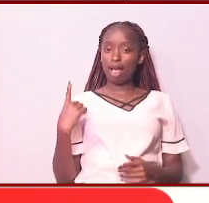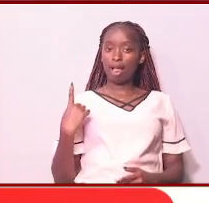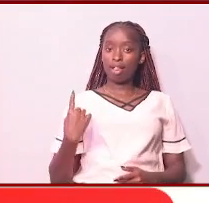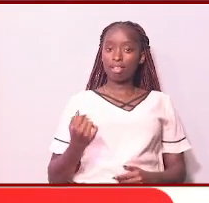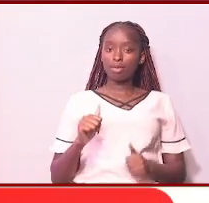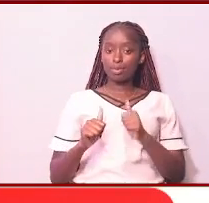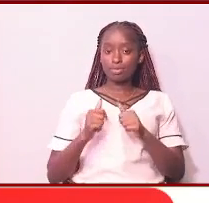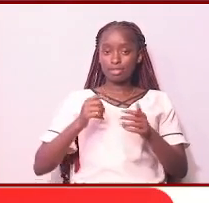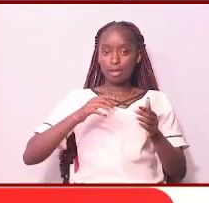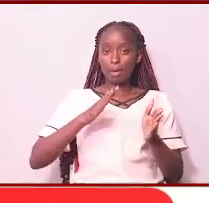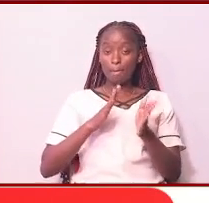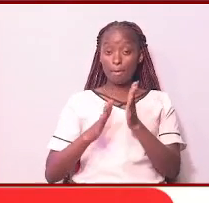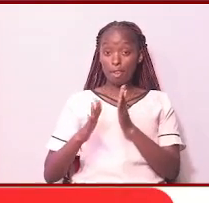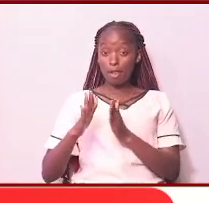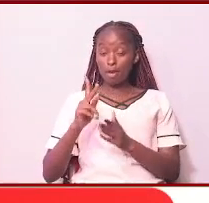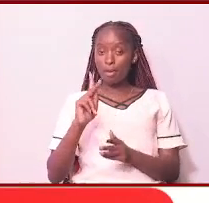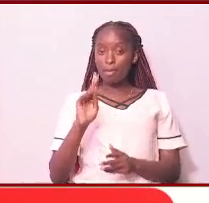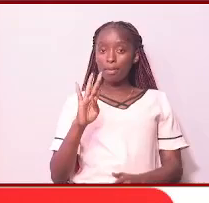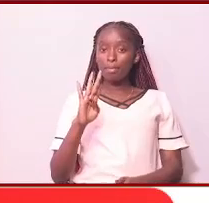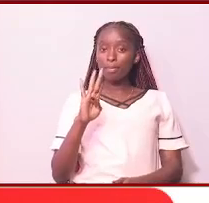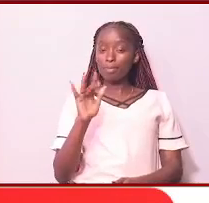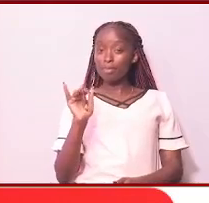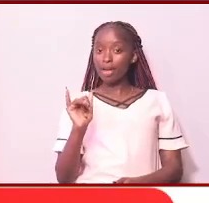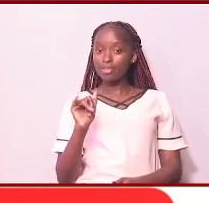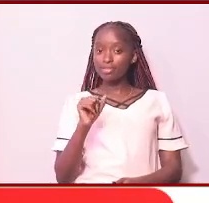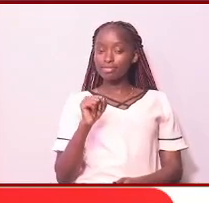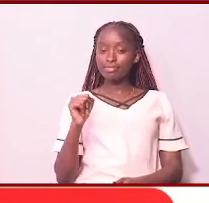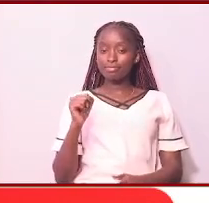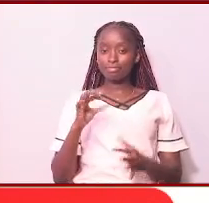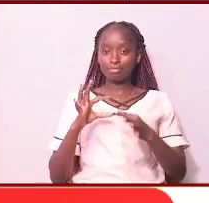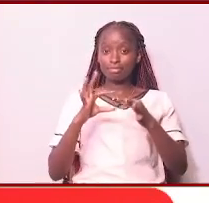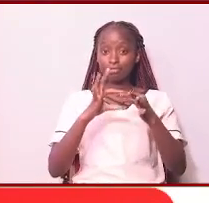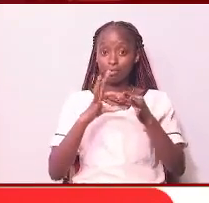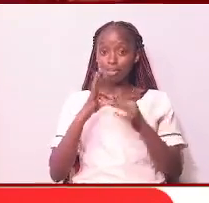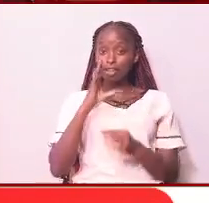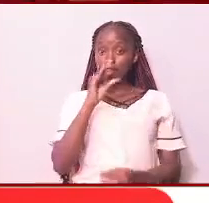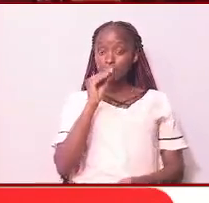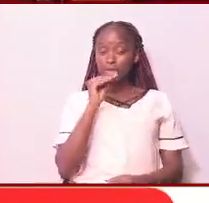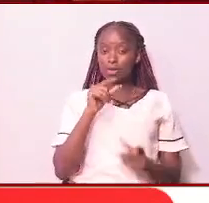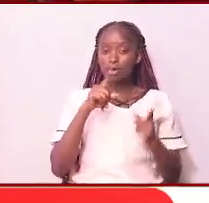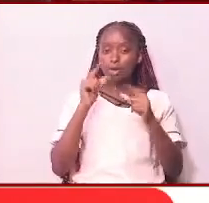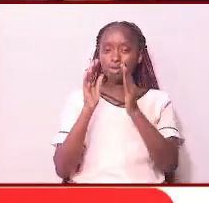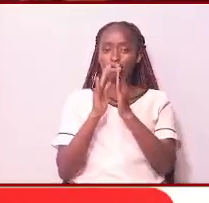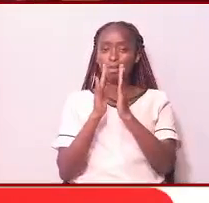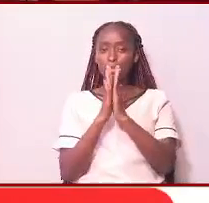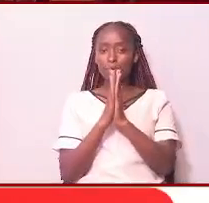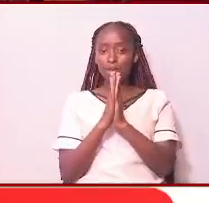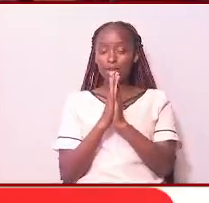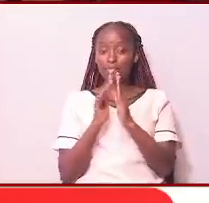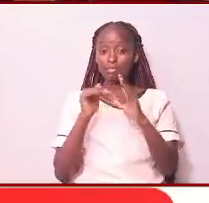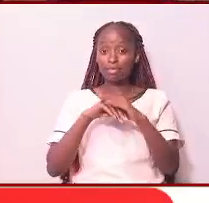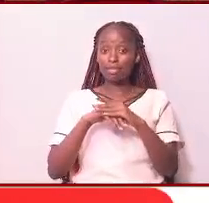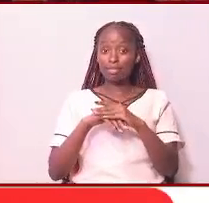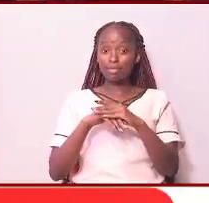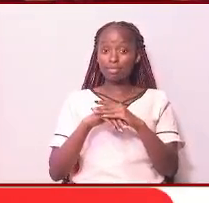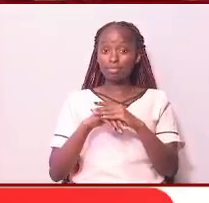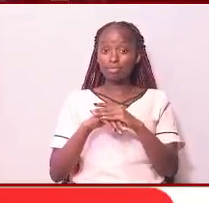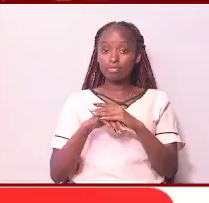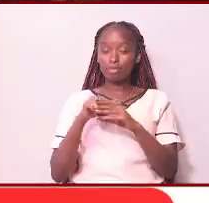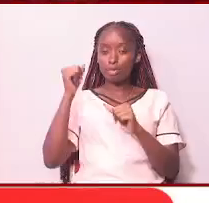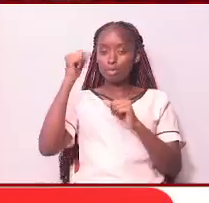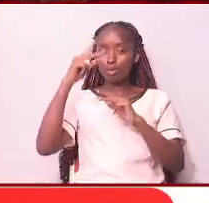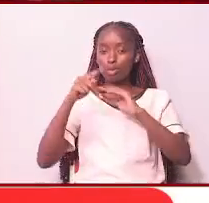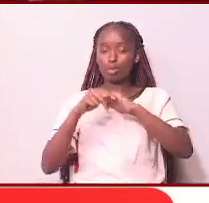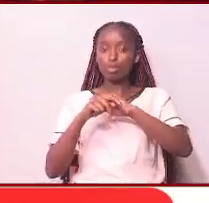yaliyopangwa na muungano wa Azimio. Akizungumza alipohudhuria hafla ya maombi katika shule ya upili ya Alliance